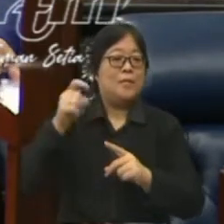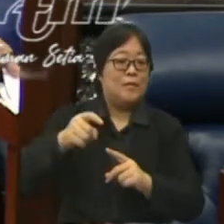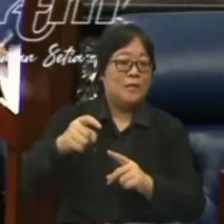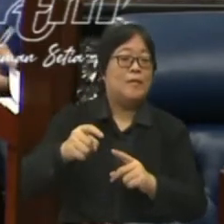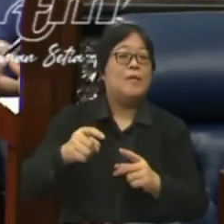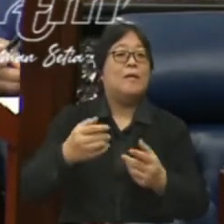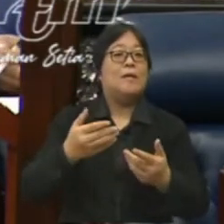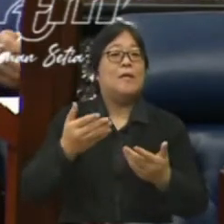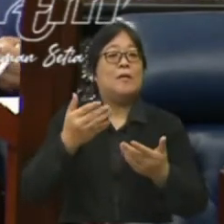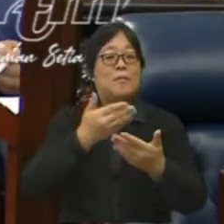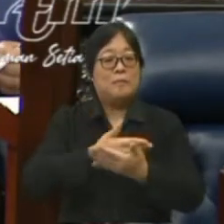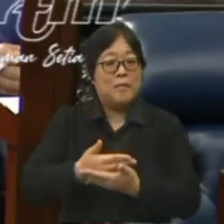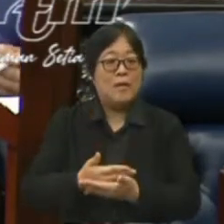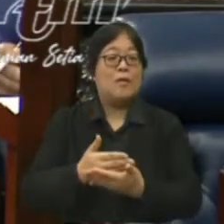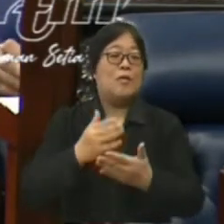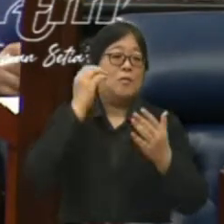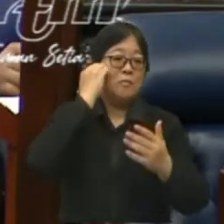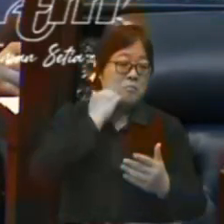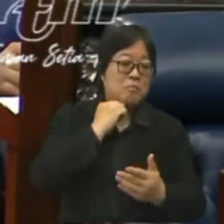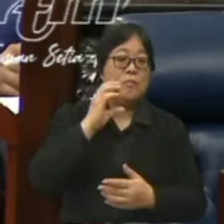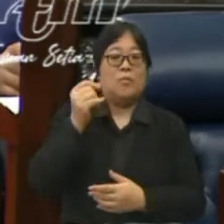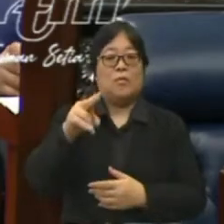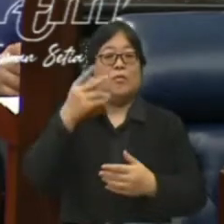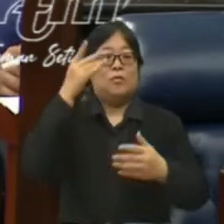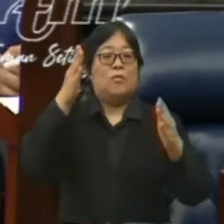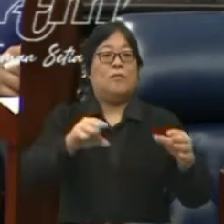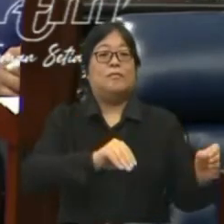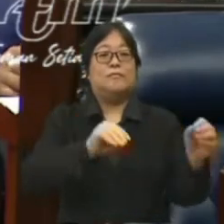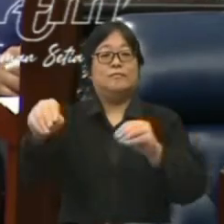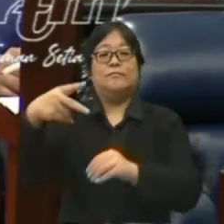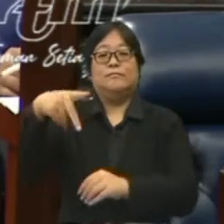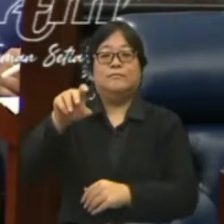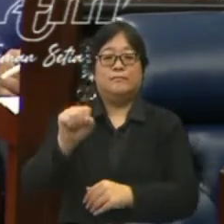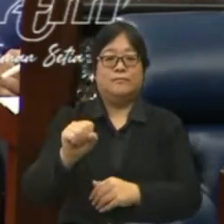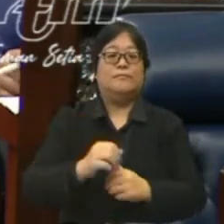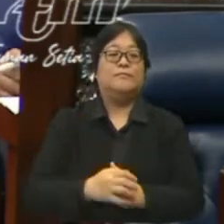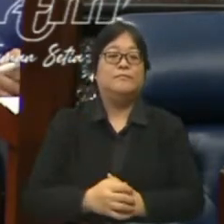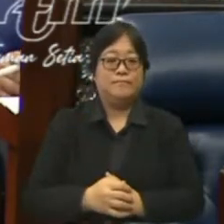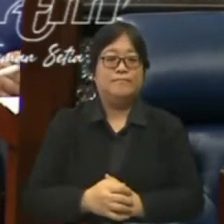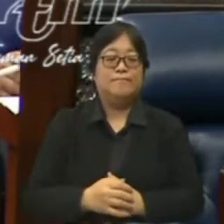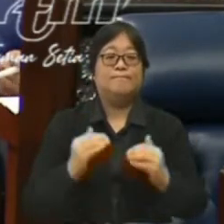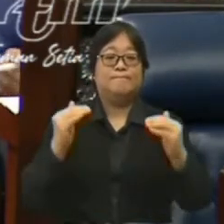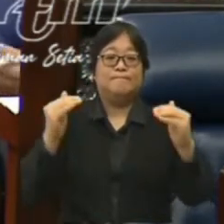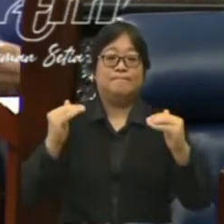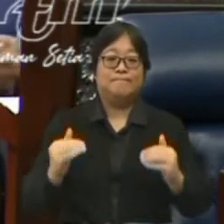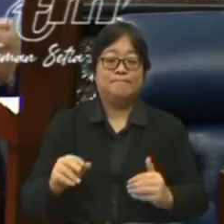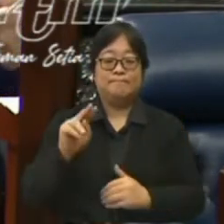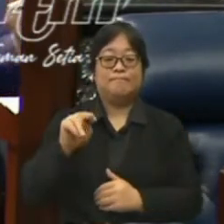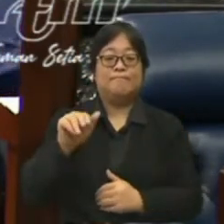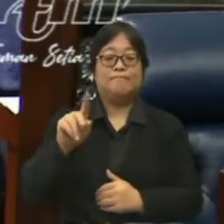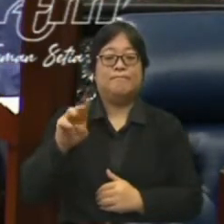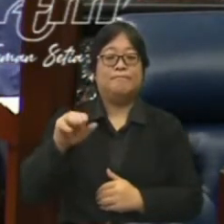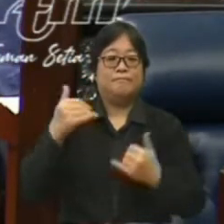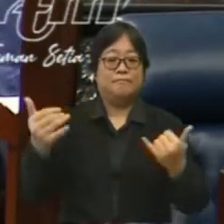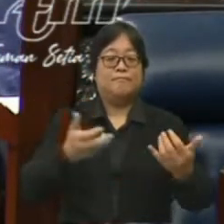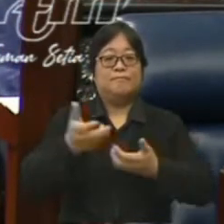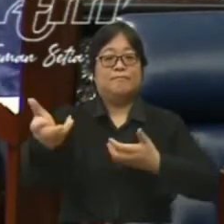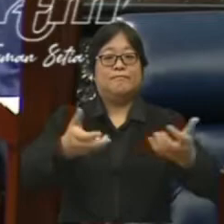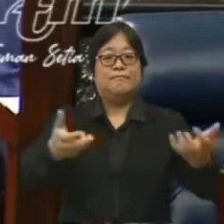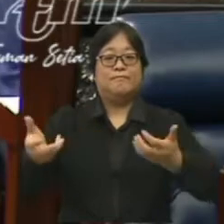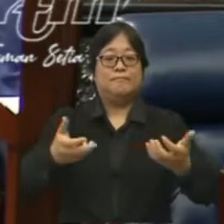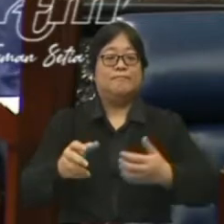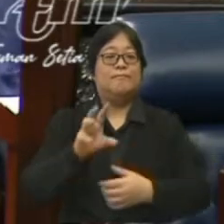bayi warga emasnya okey untuk mangsa-mangsa yang dipindahkan ke pusat pemindahan sementara Selain itu nama dalam proses mengagetkan